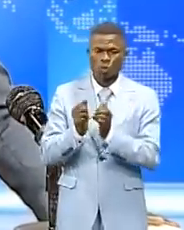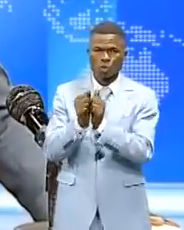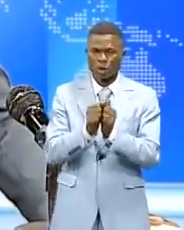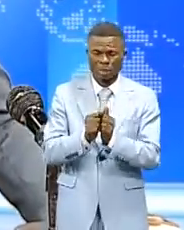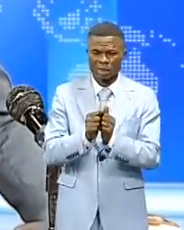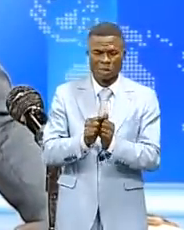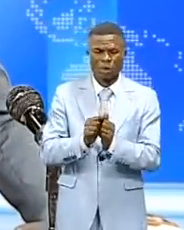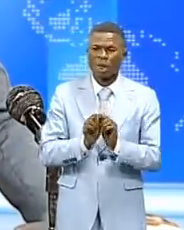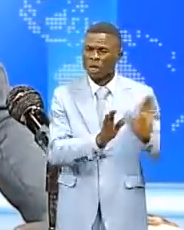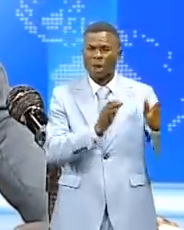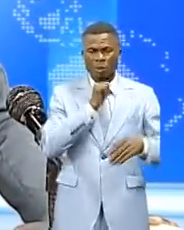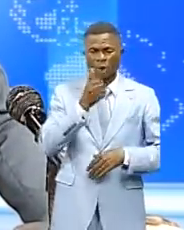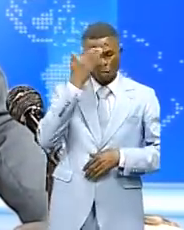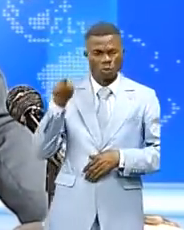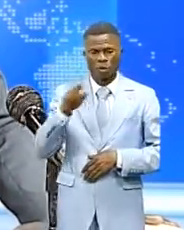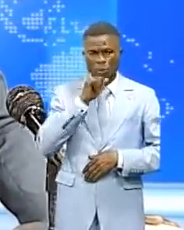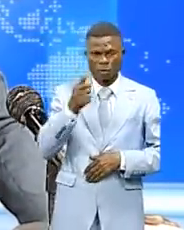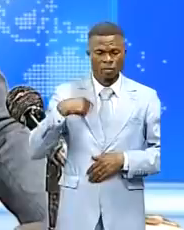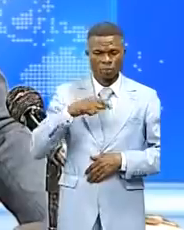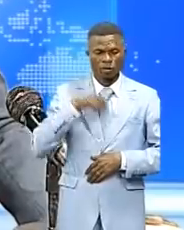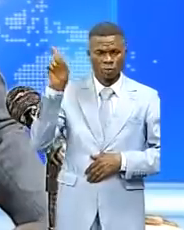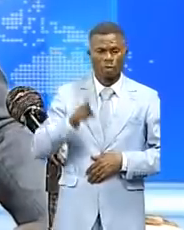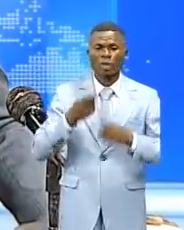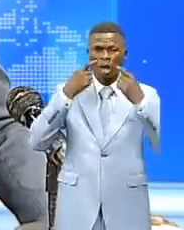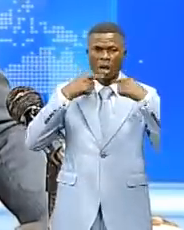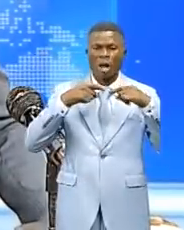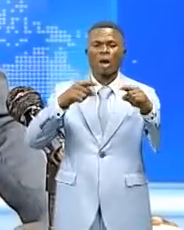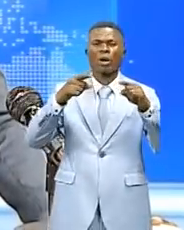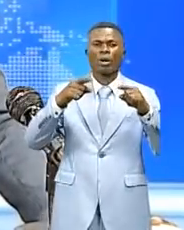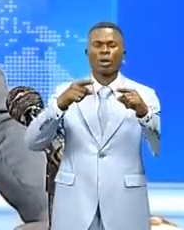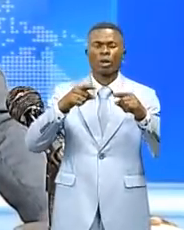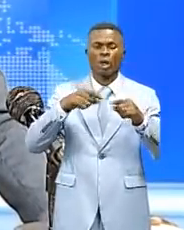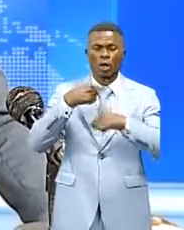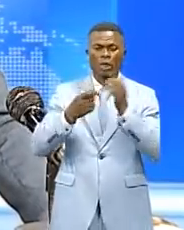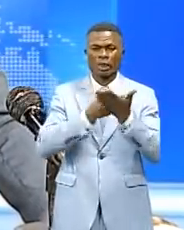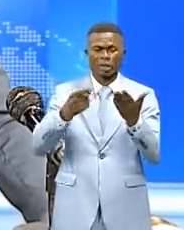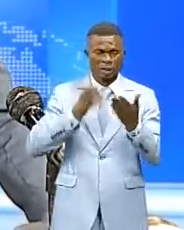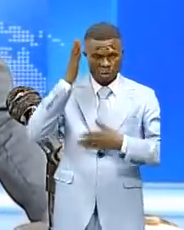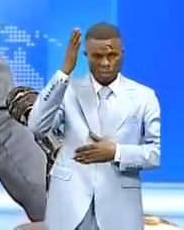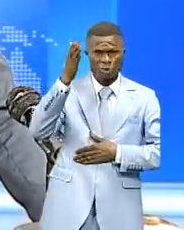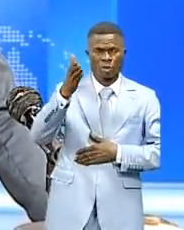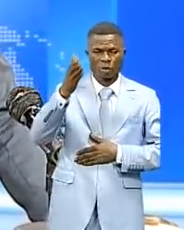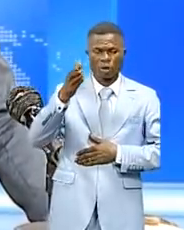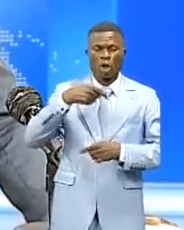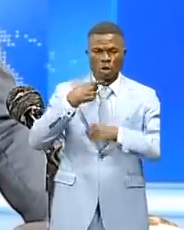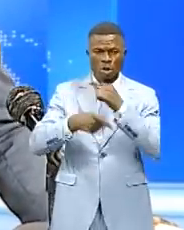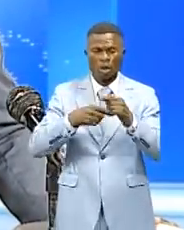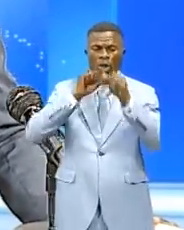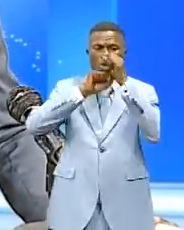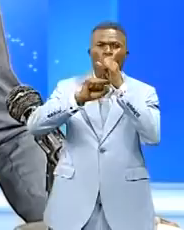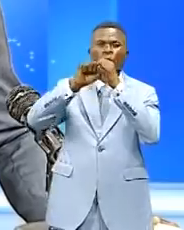au-delà de cela donc nous sommes venus annoncer qu'à partir de la semaine prochaine nous allons lancer une campagne